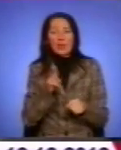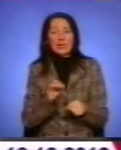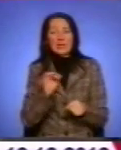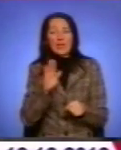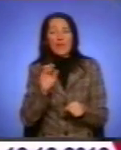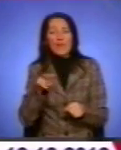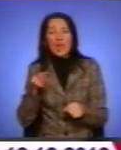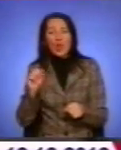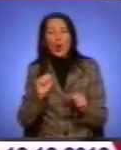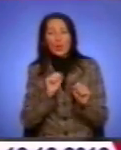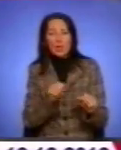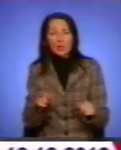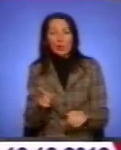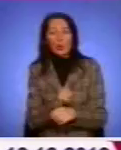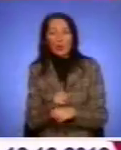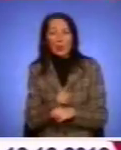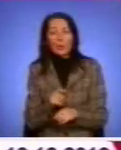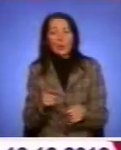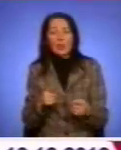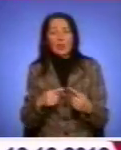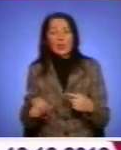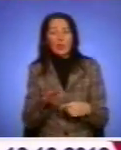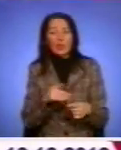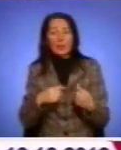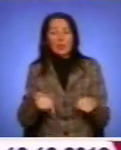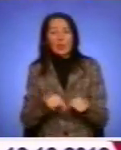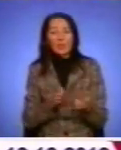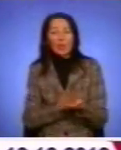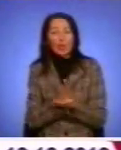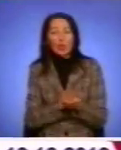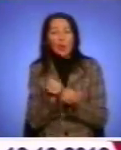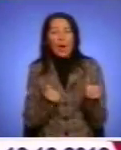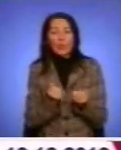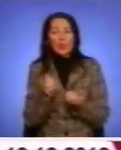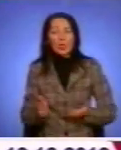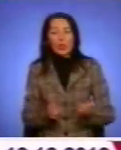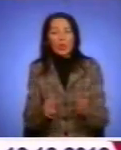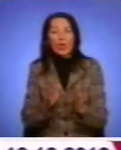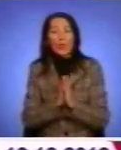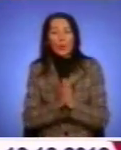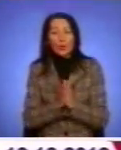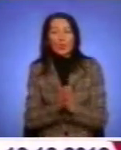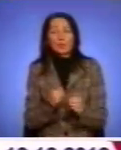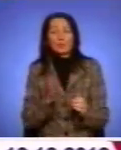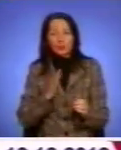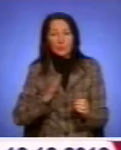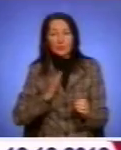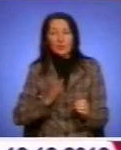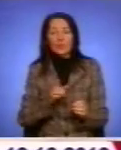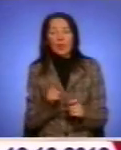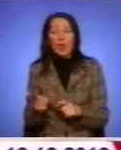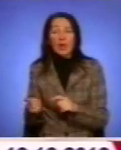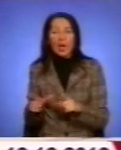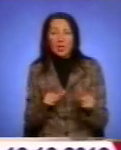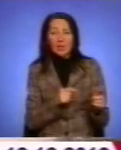захисту Тернопільської територіальної підсистеми. Служба автомобільних доріг просить поки утриматися від перевезень важковаговим